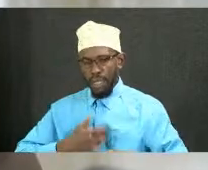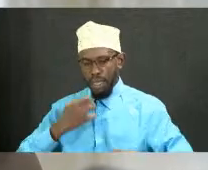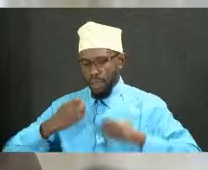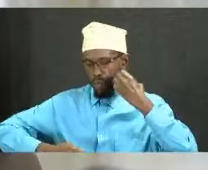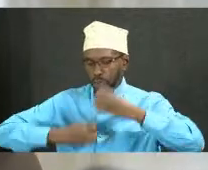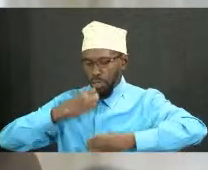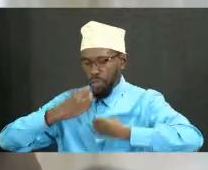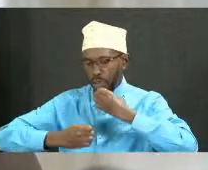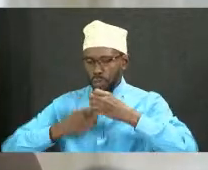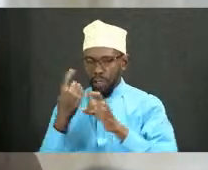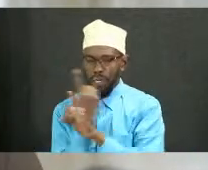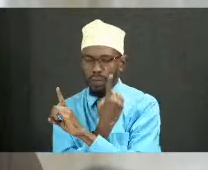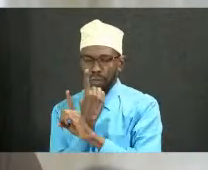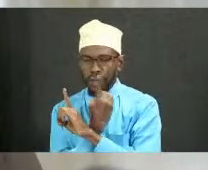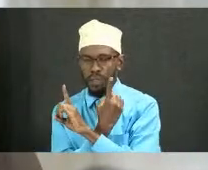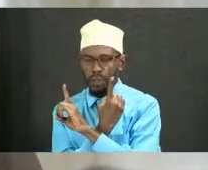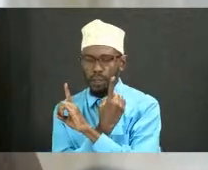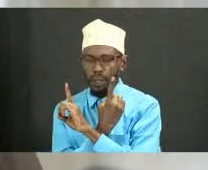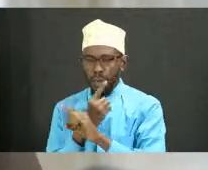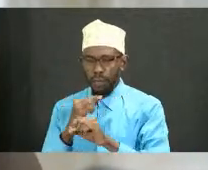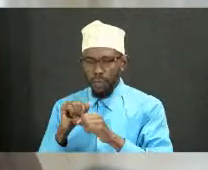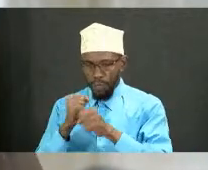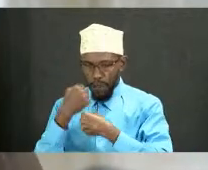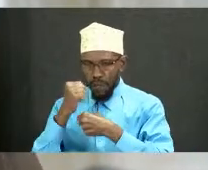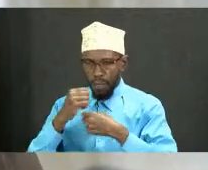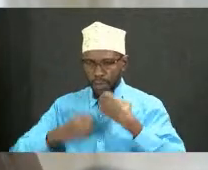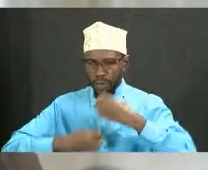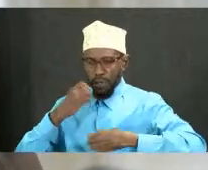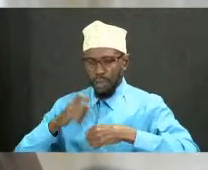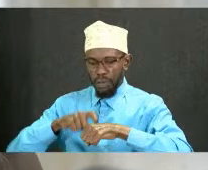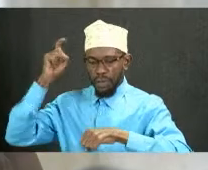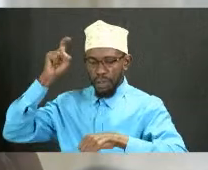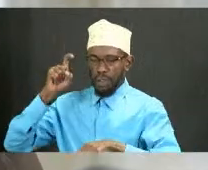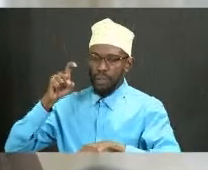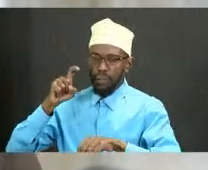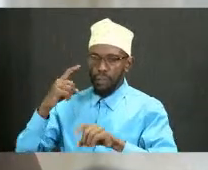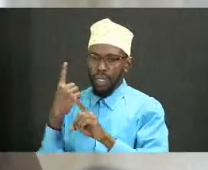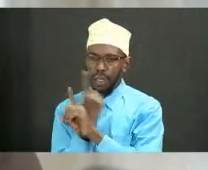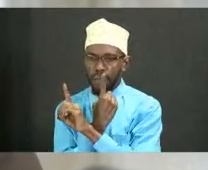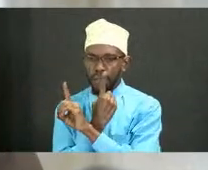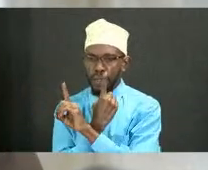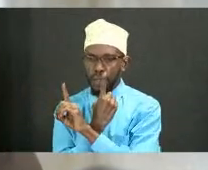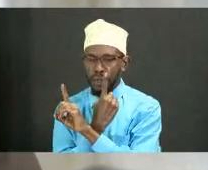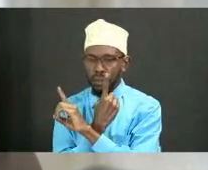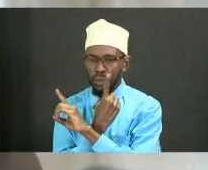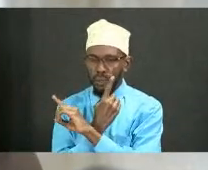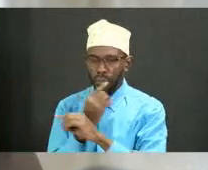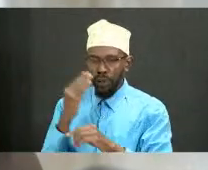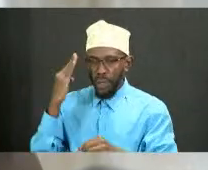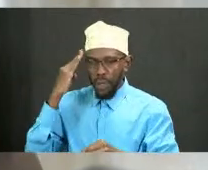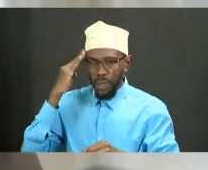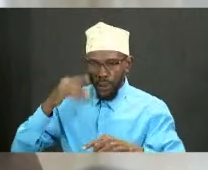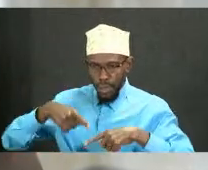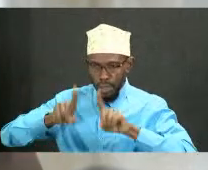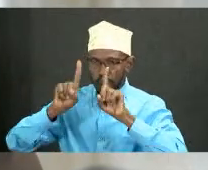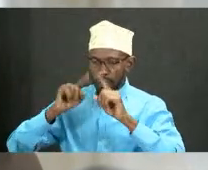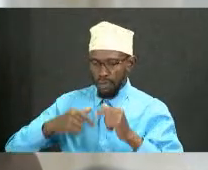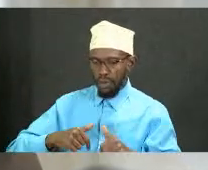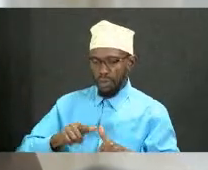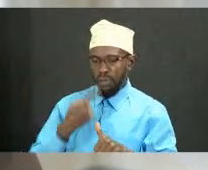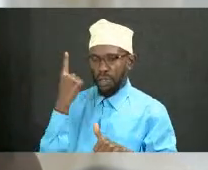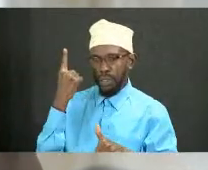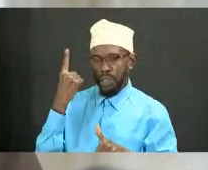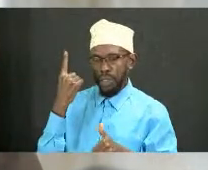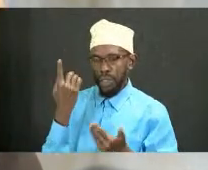trigger ni tofauti na kitu ambacho kinakufanya wewe ukuwe emotional trigger. So kuna tofauti. So hii inafaa mtu ajue nafsi yake mwenyewe